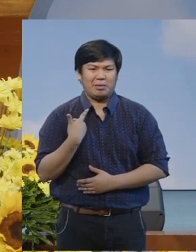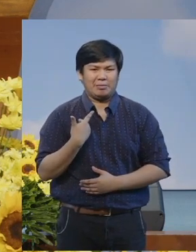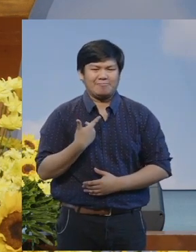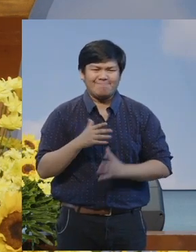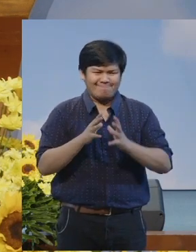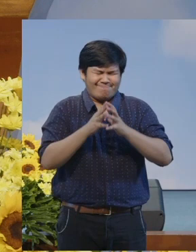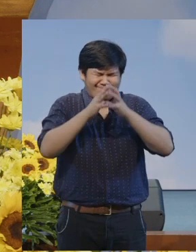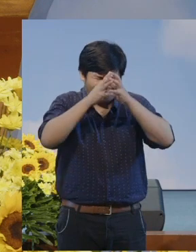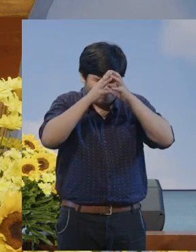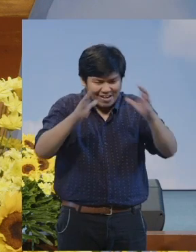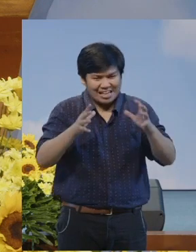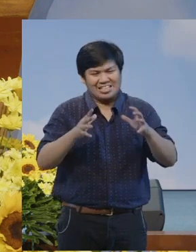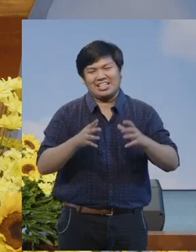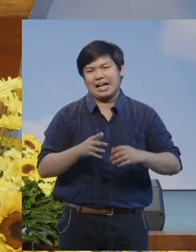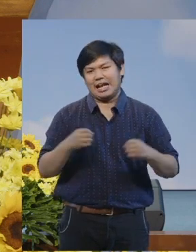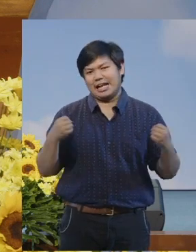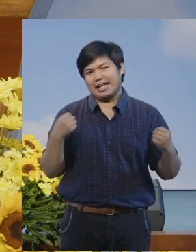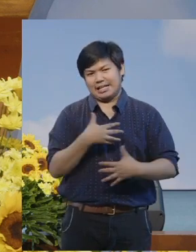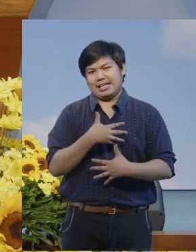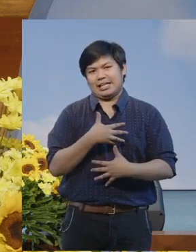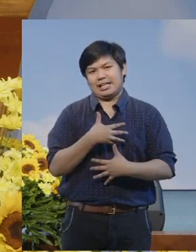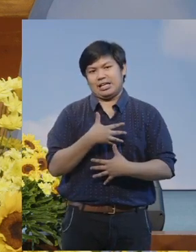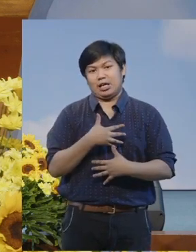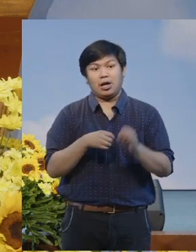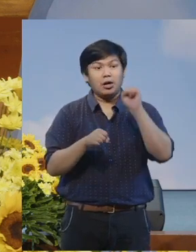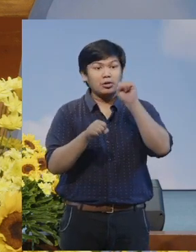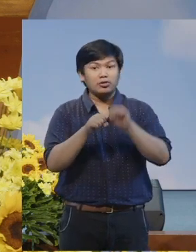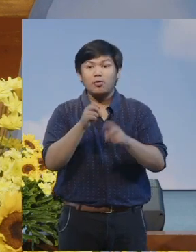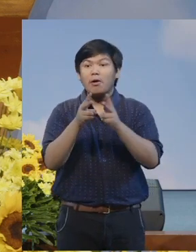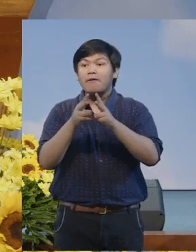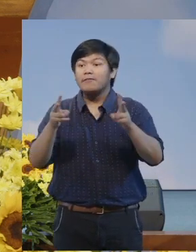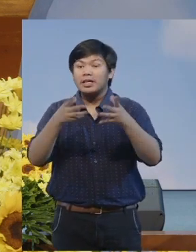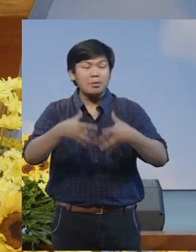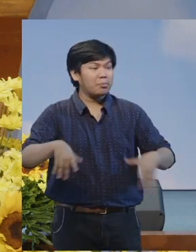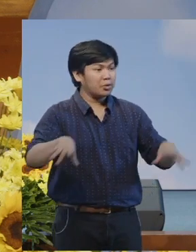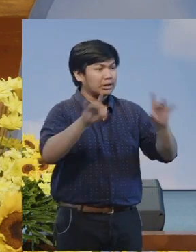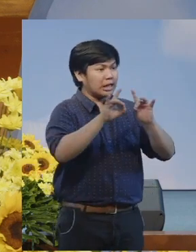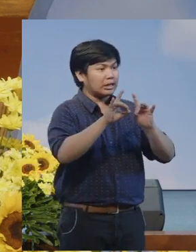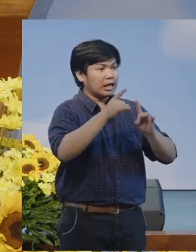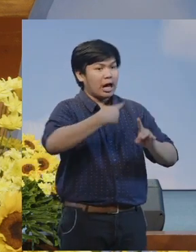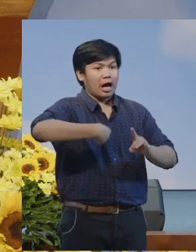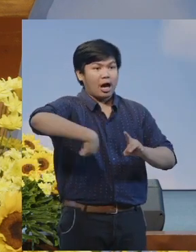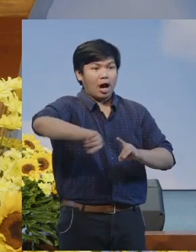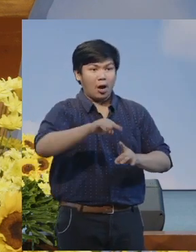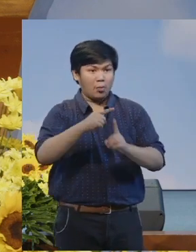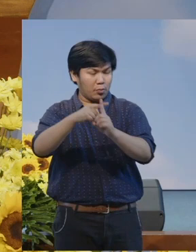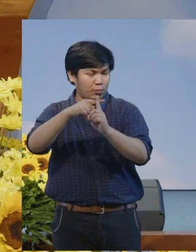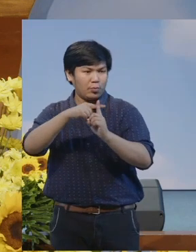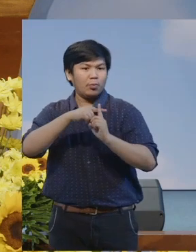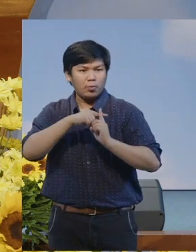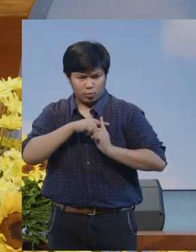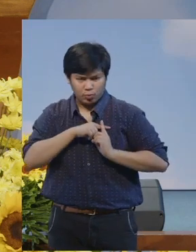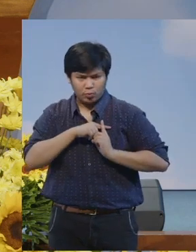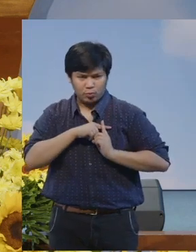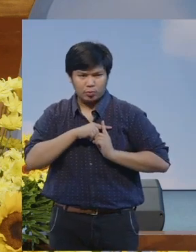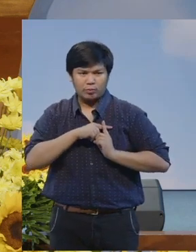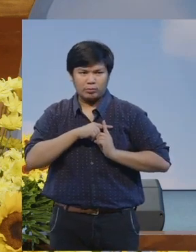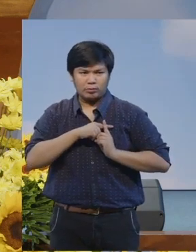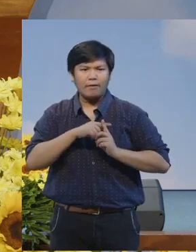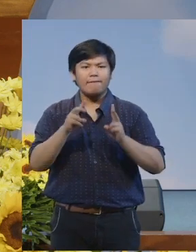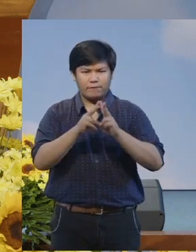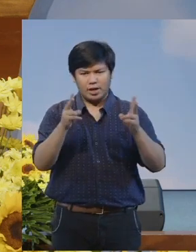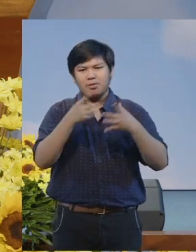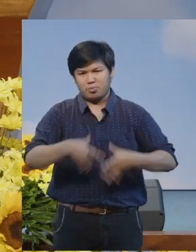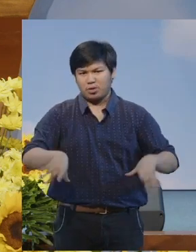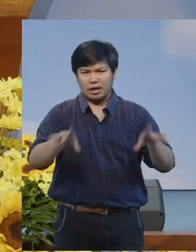napakalaki. Kaya napakahalaga po na ang ating Panginoong Jesus ay sumasa atin